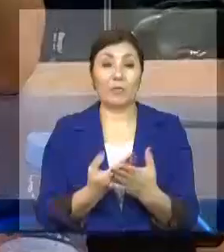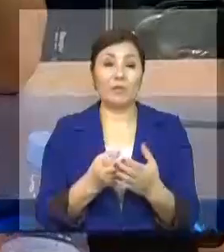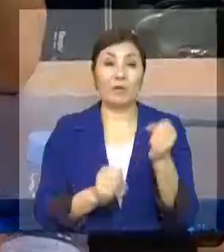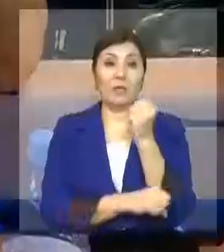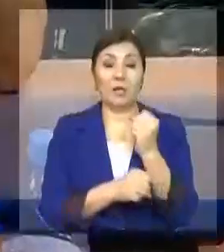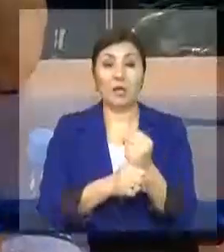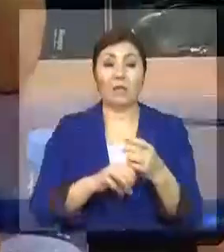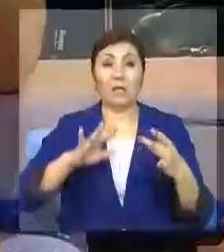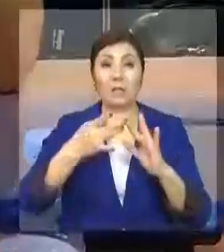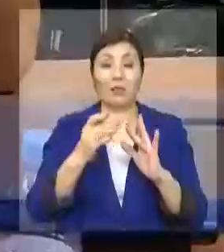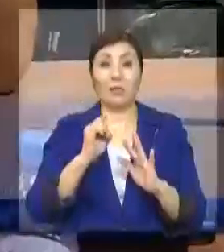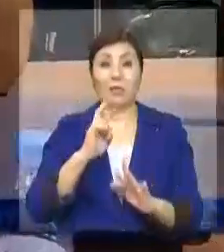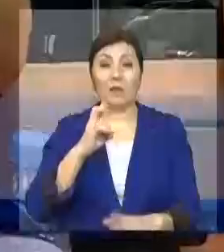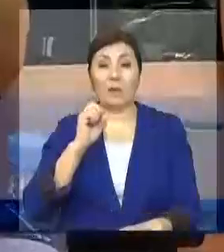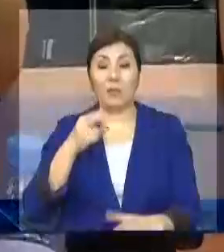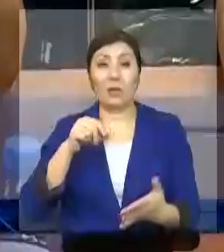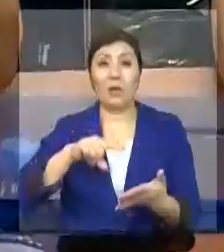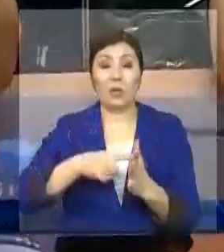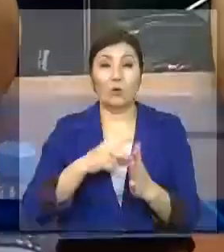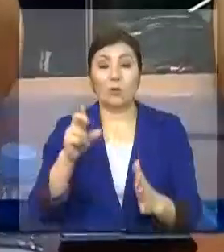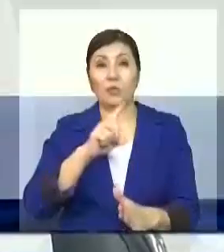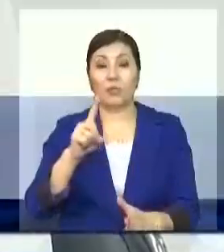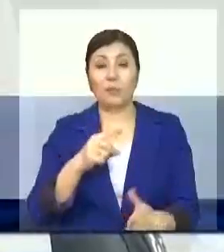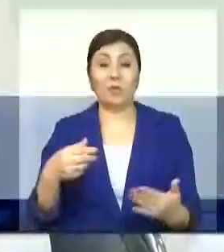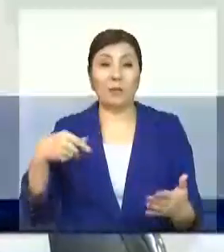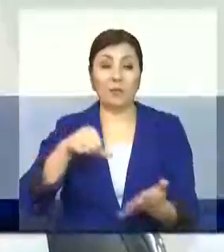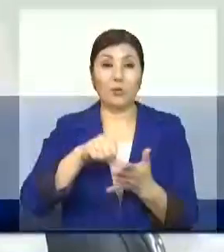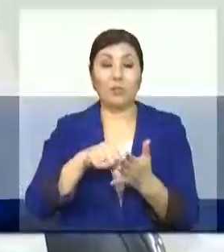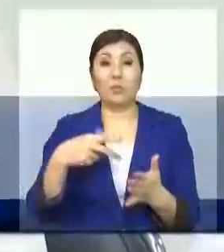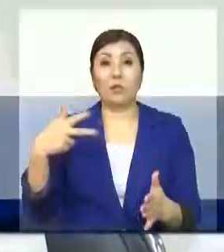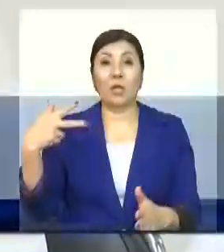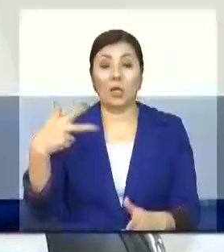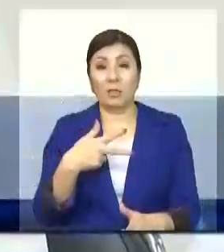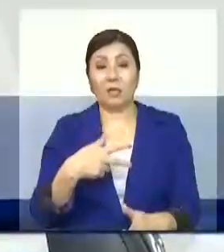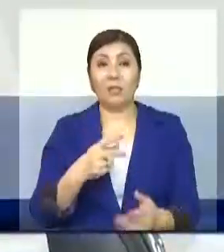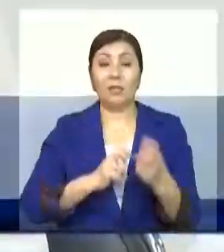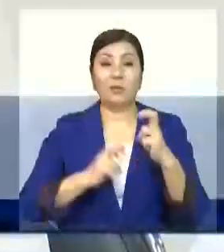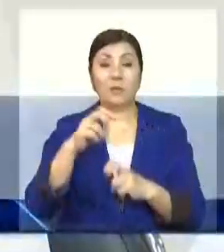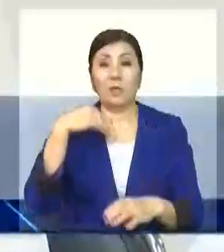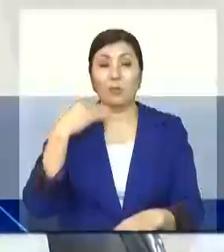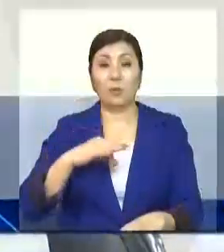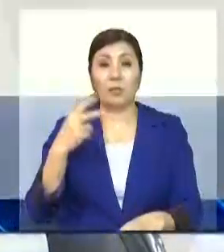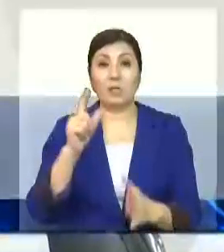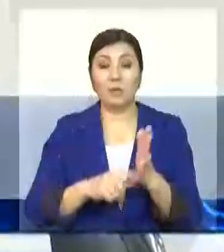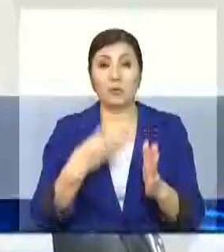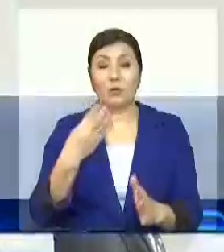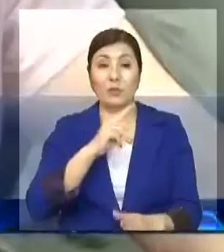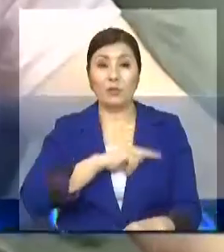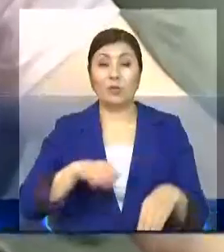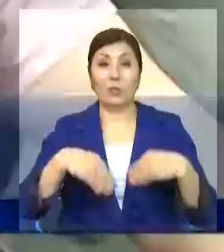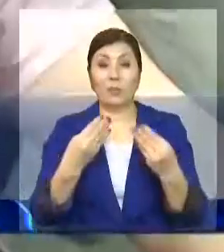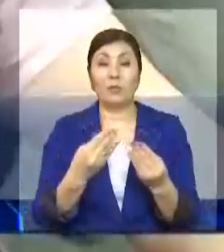сайт ембек.кз, в котором участвуют 3000 предприятий Актюбинской области. В этом году 734 работодателя сообщили